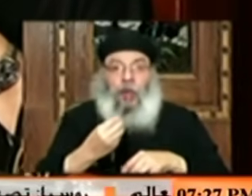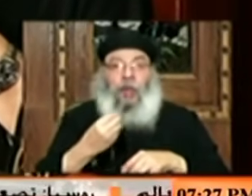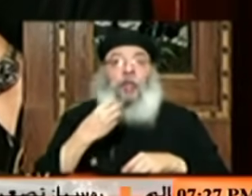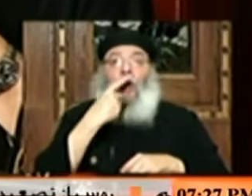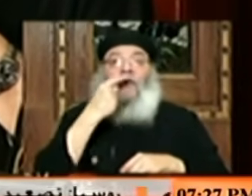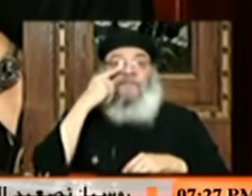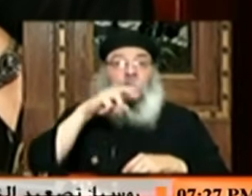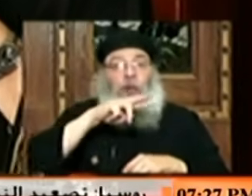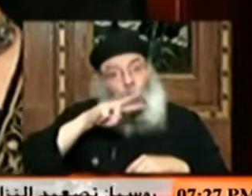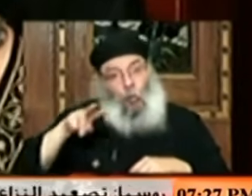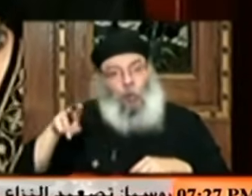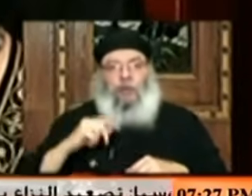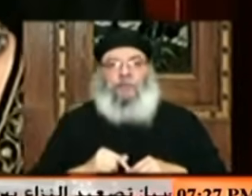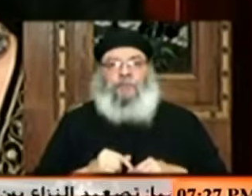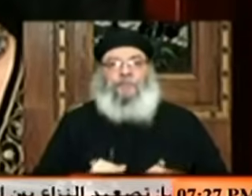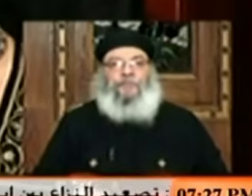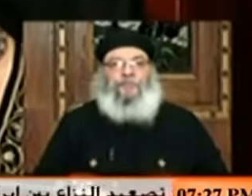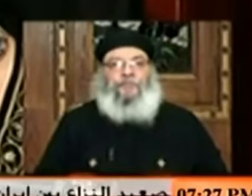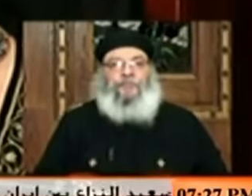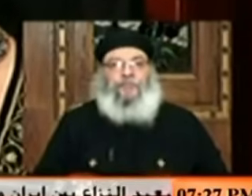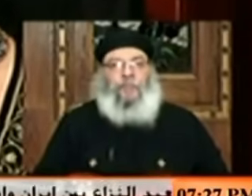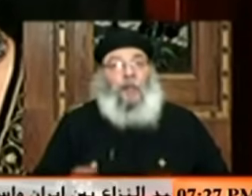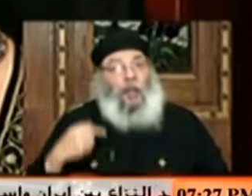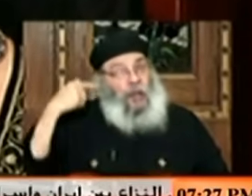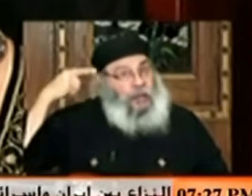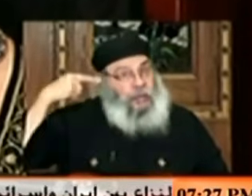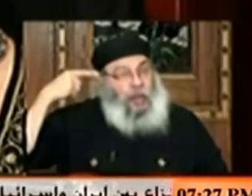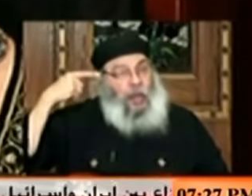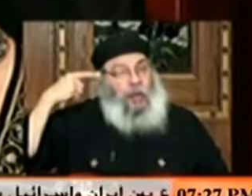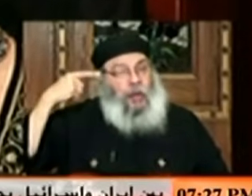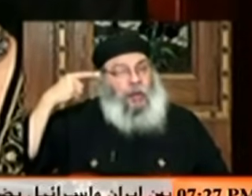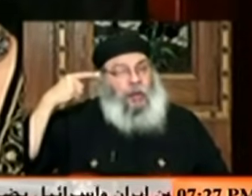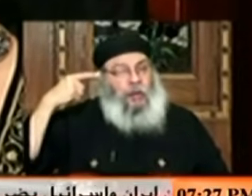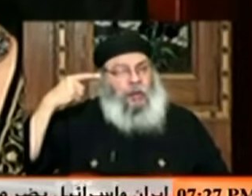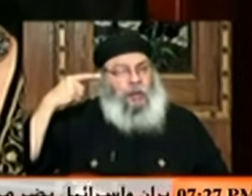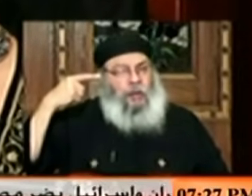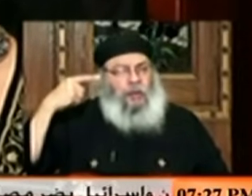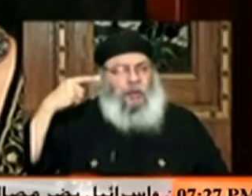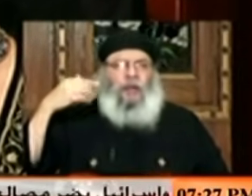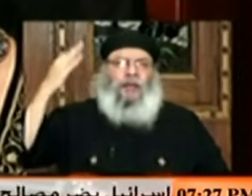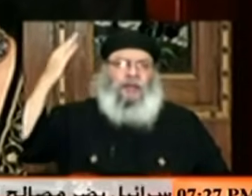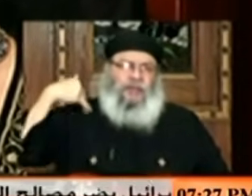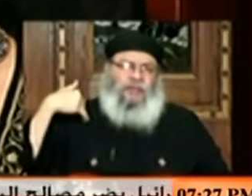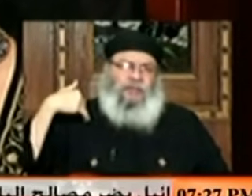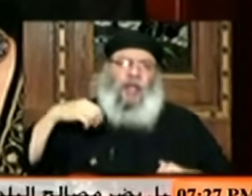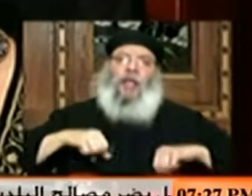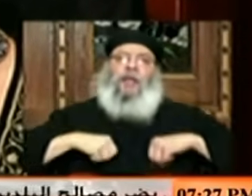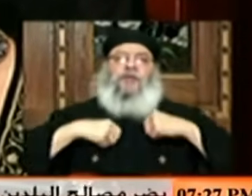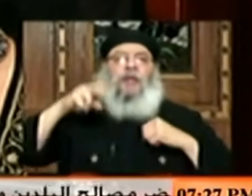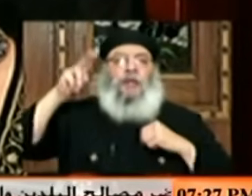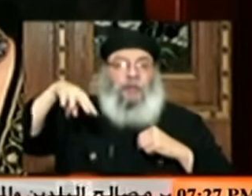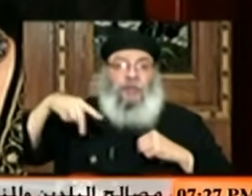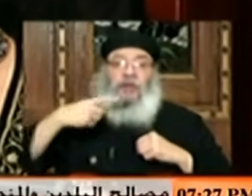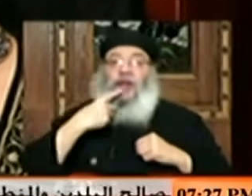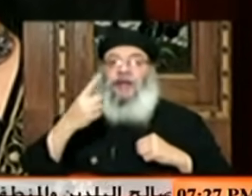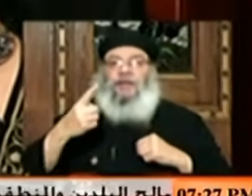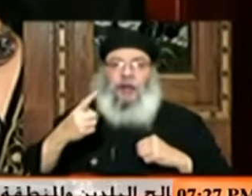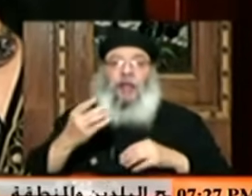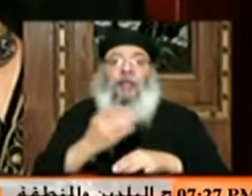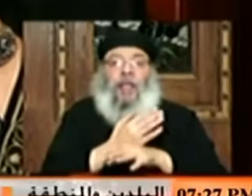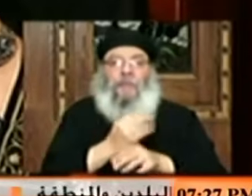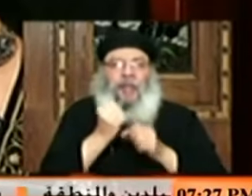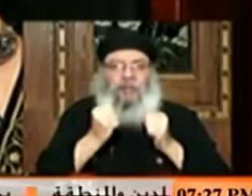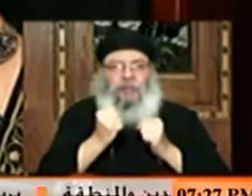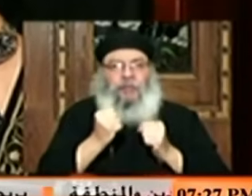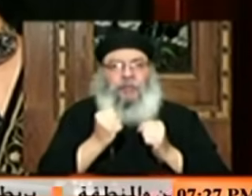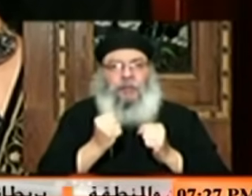وروحيا وانا عايزكم تتخيل ويايا المراه اللي عاشت 18 سنه في الحاله المرضيه دهيت لما